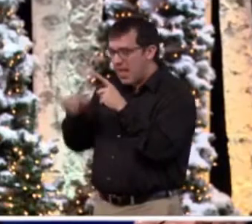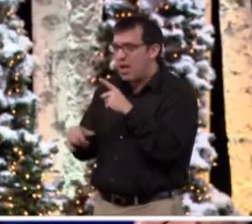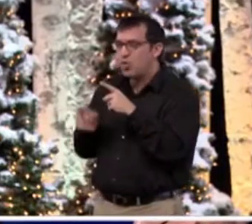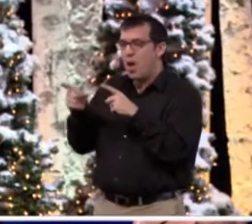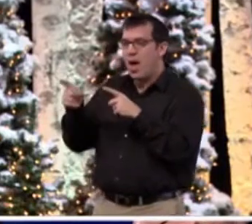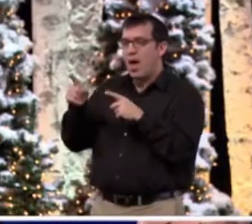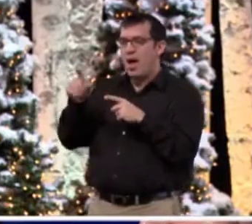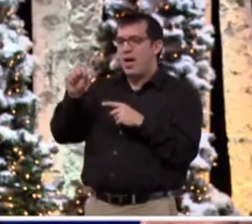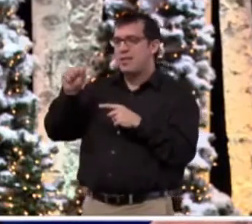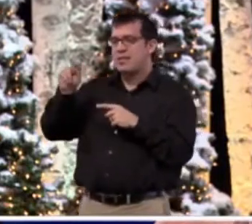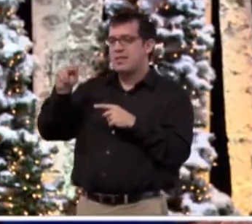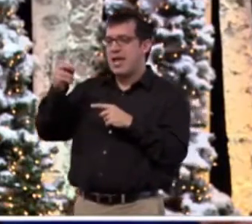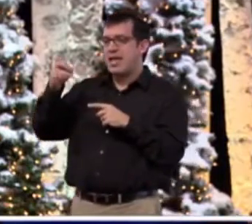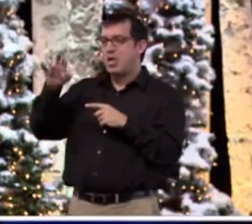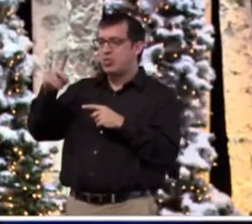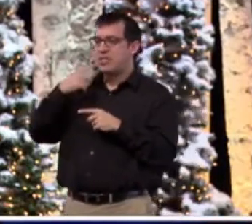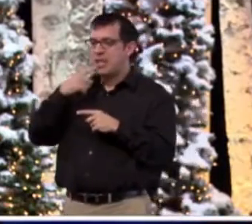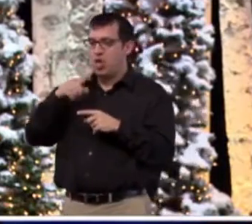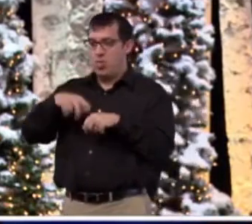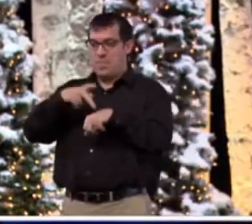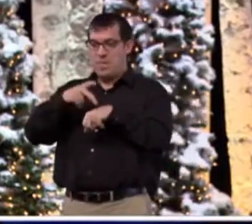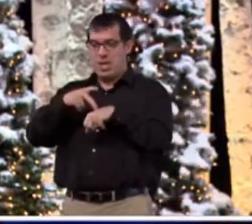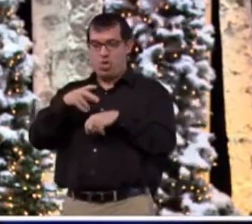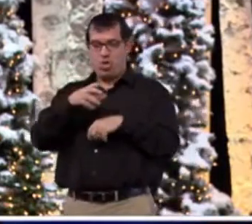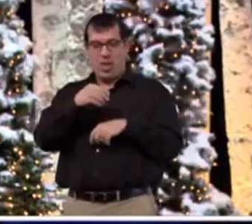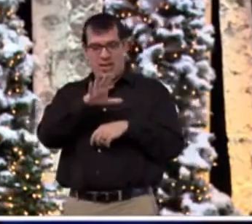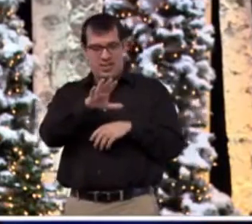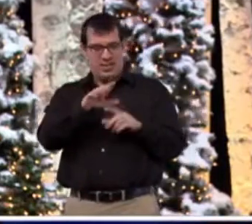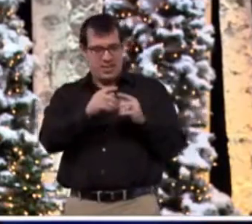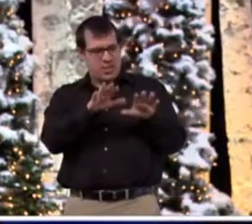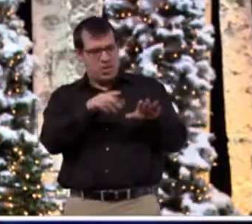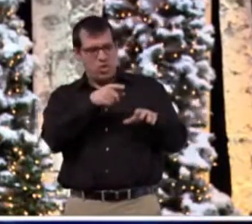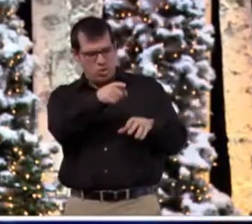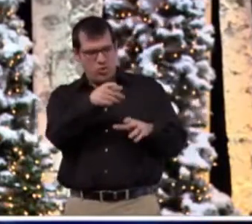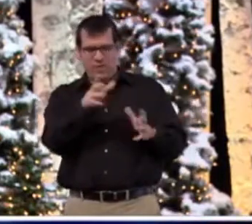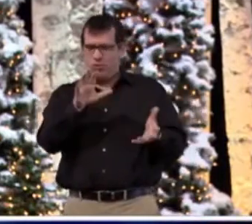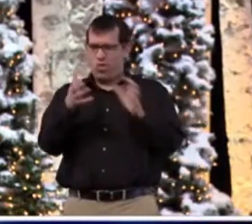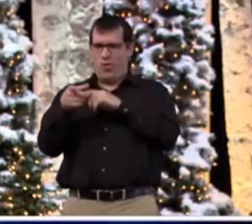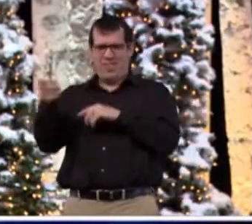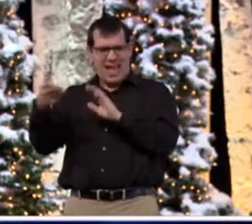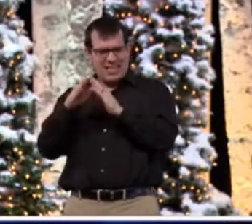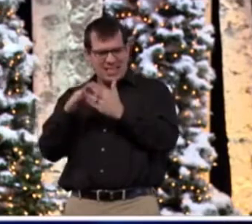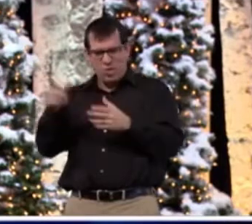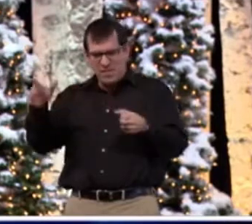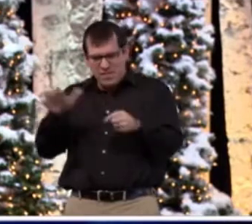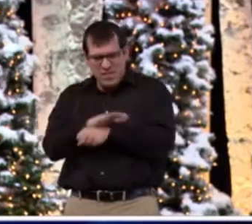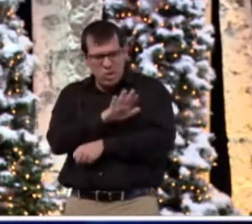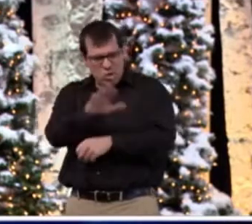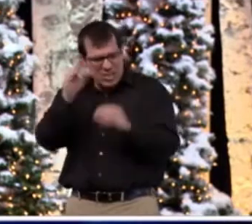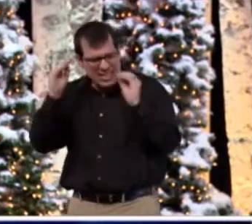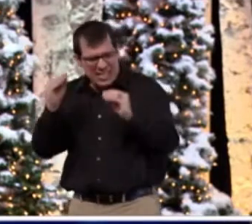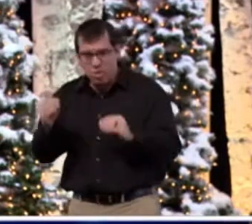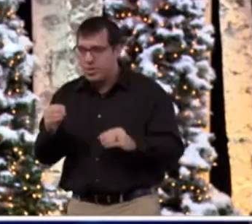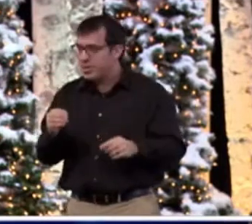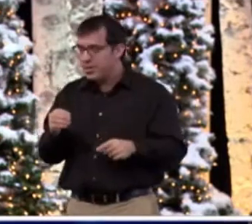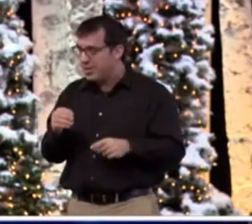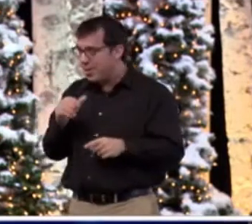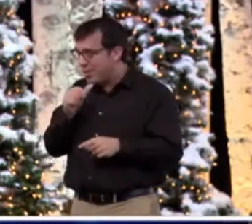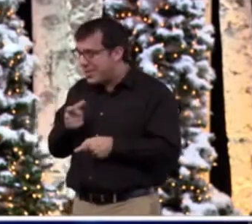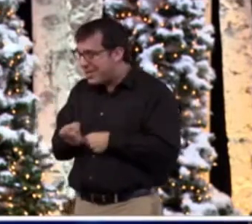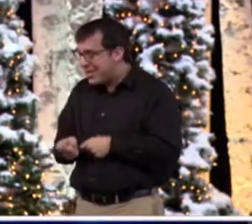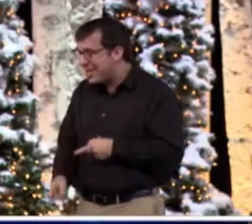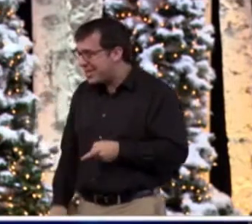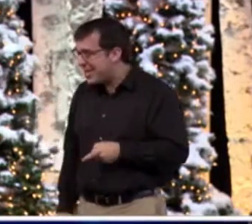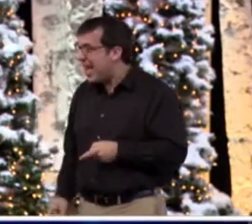प्रेरितहरूलाई तिमीहरूले यो सहरमा उथलपुथल मचाएका छौ र तिमीहरूको सिद्धान्तले भरेका छौ भन्दा तिनीहरूले मजाक गरेका थिएनन्।